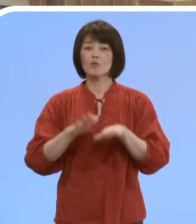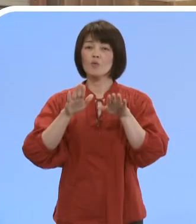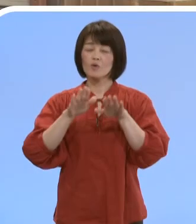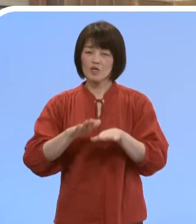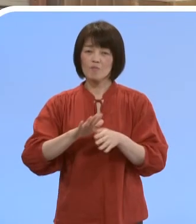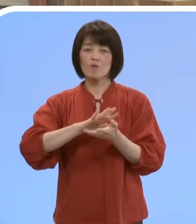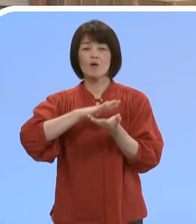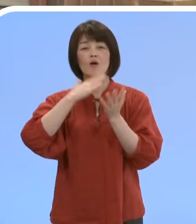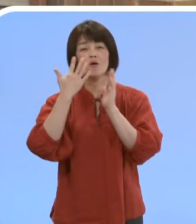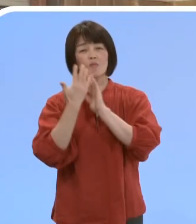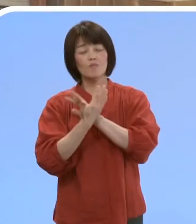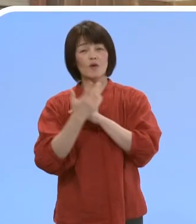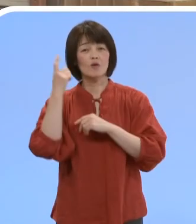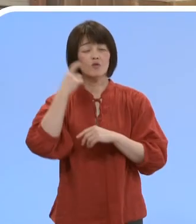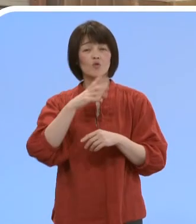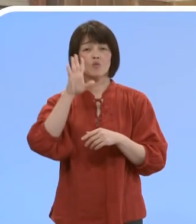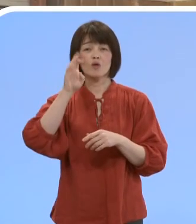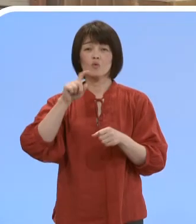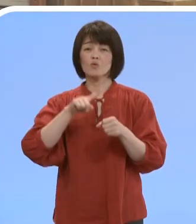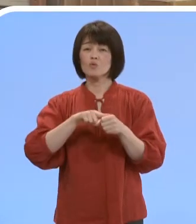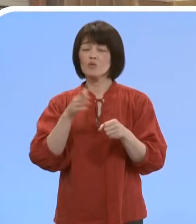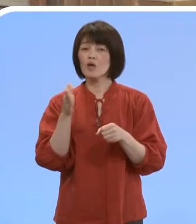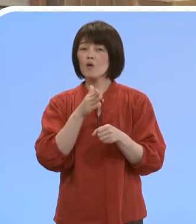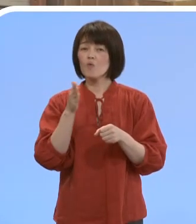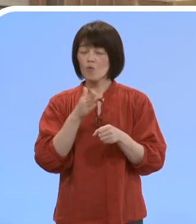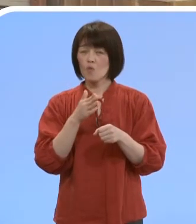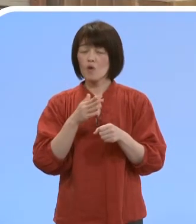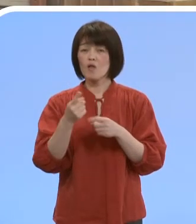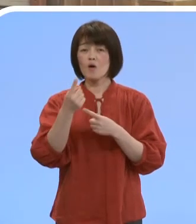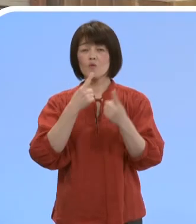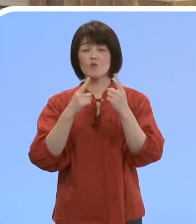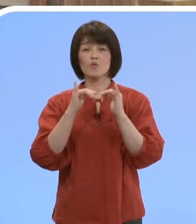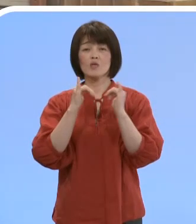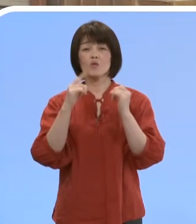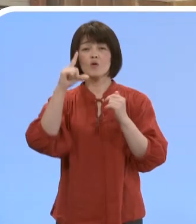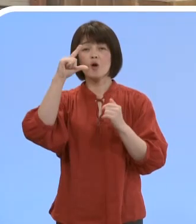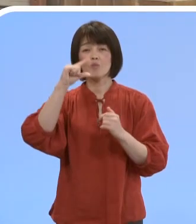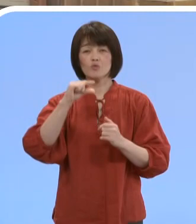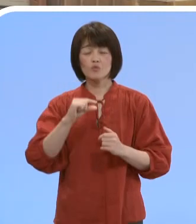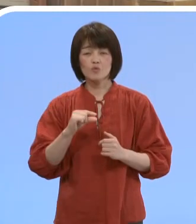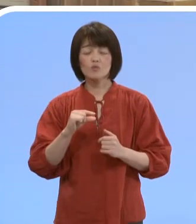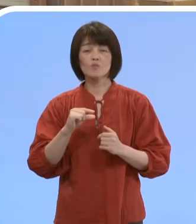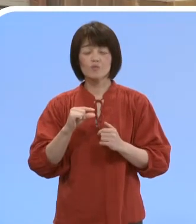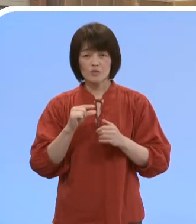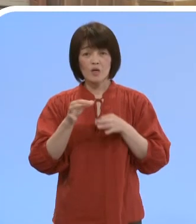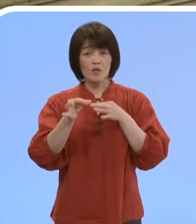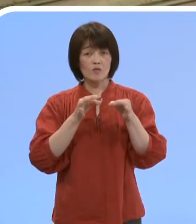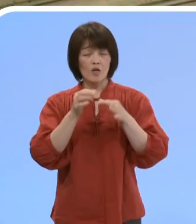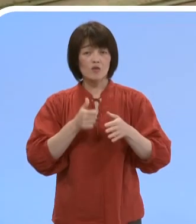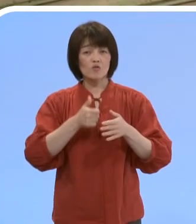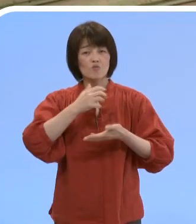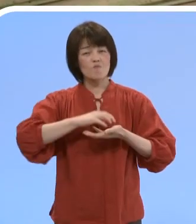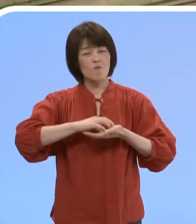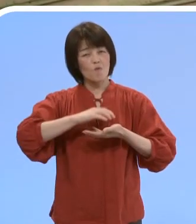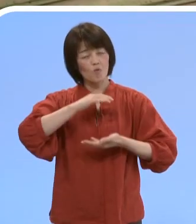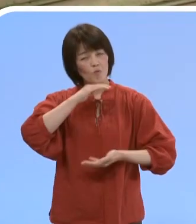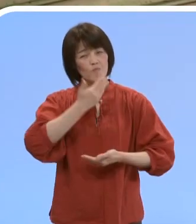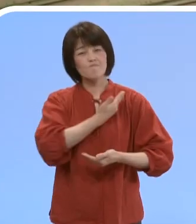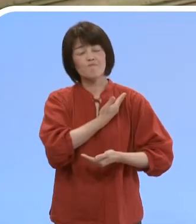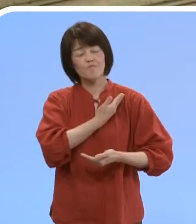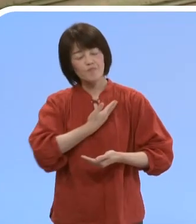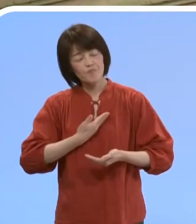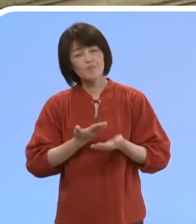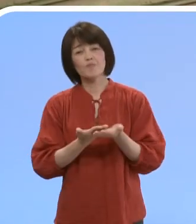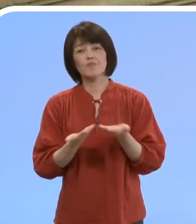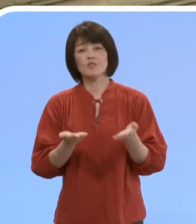そんな商店街も昭和40年頃から人通りが寂しくなり、 商店主の高齢化なども相まって